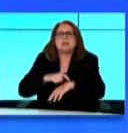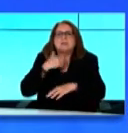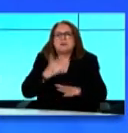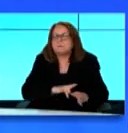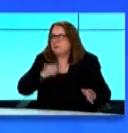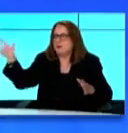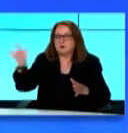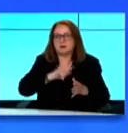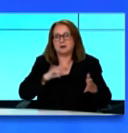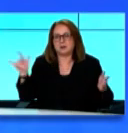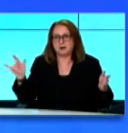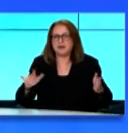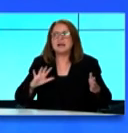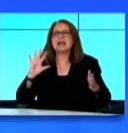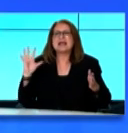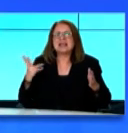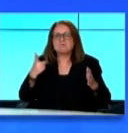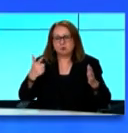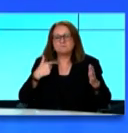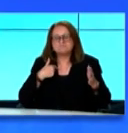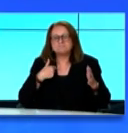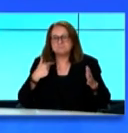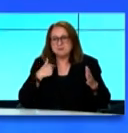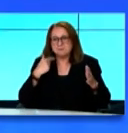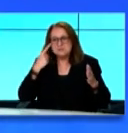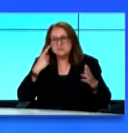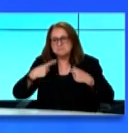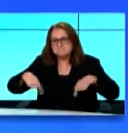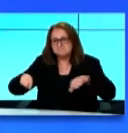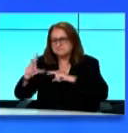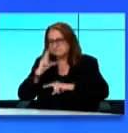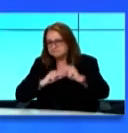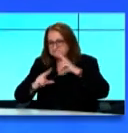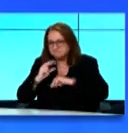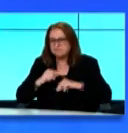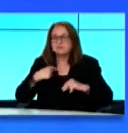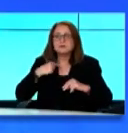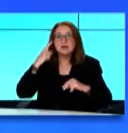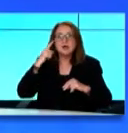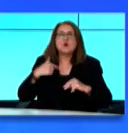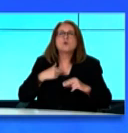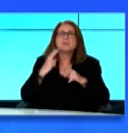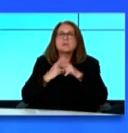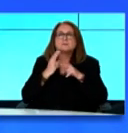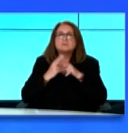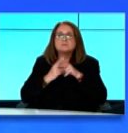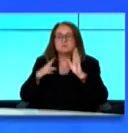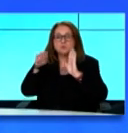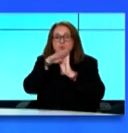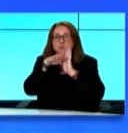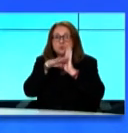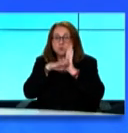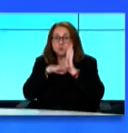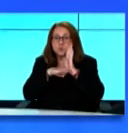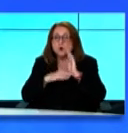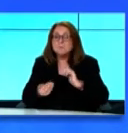καταστολή, μίλησε ήδη για το πρόγραμμα της πολιτικής προστασίας, δίνω πολύ μεγάλη έμφαση στη δυνατότητα να μπορούμε να